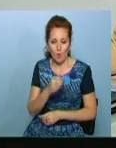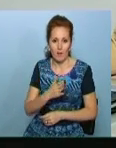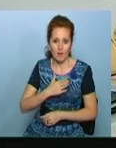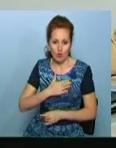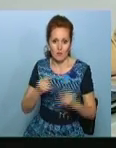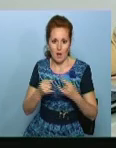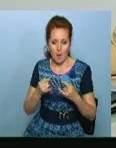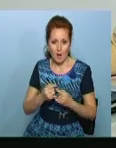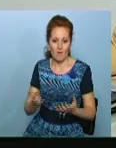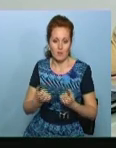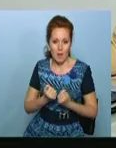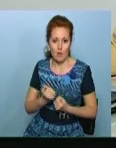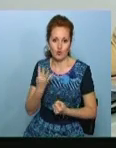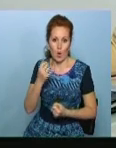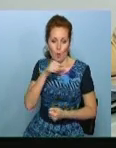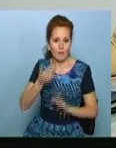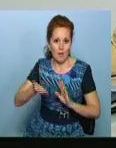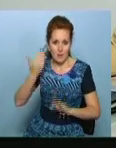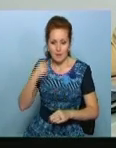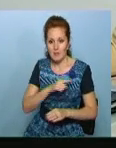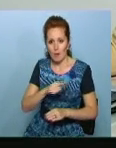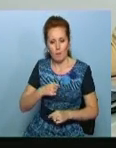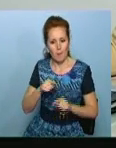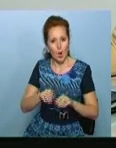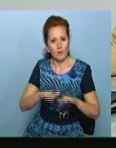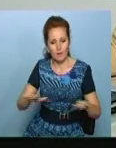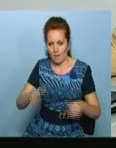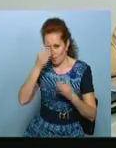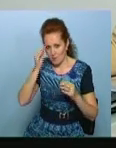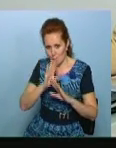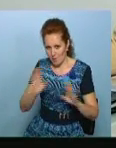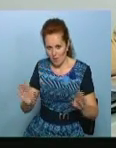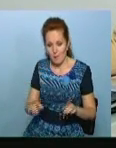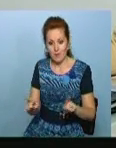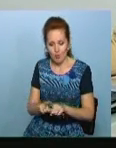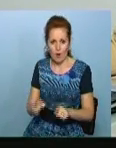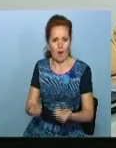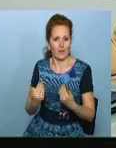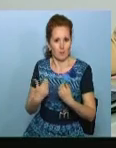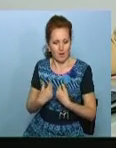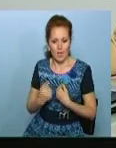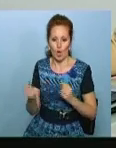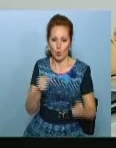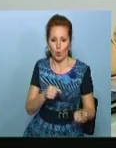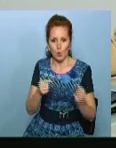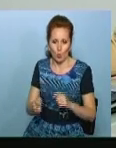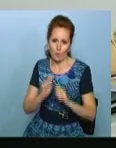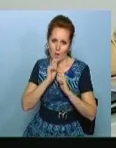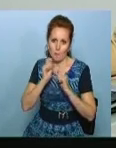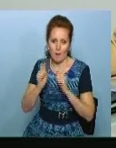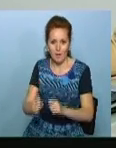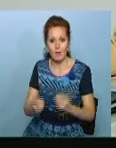взяла 4 года назад. И с тех пор мы про них не забываем, впрочем, как и они про нас. Ежегодно дарим друг другу подарки.